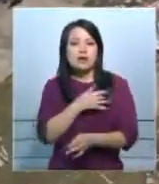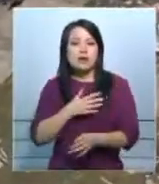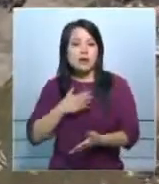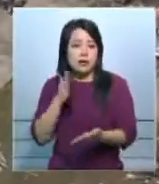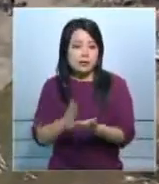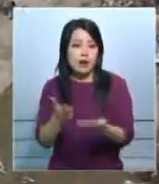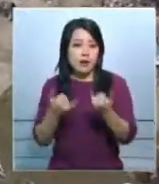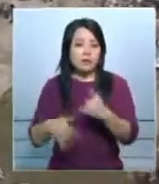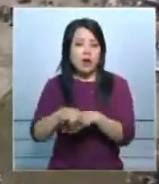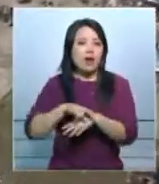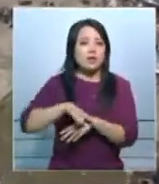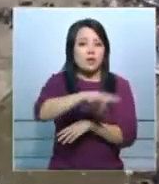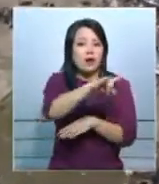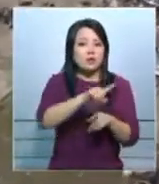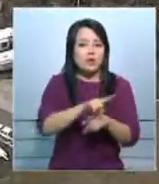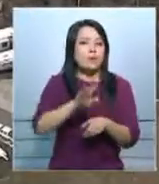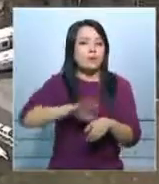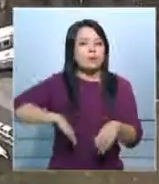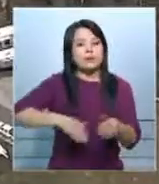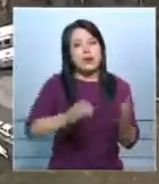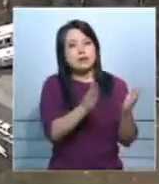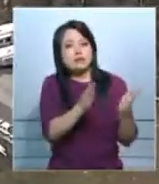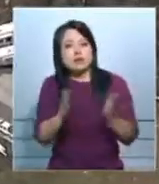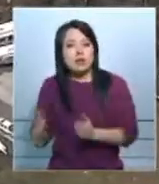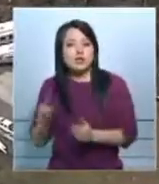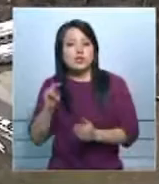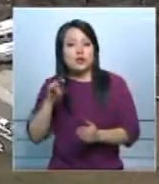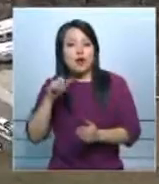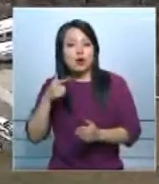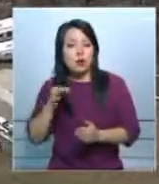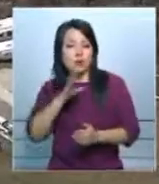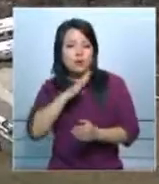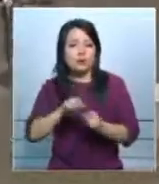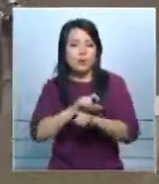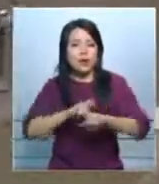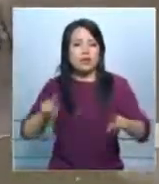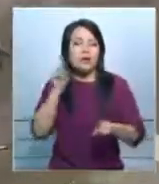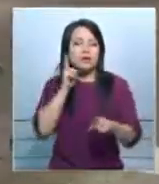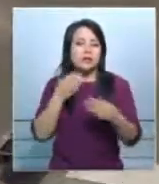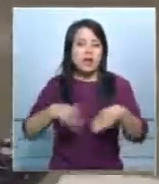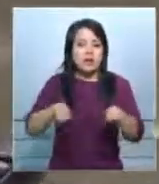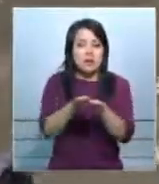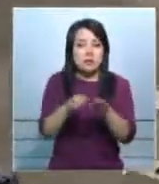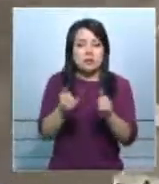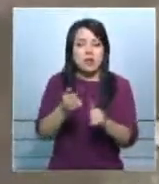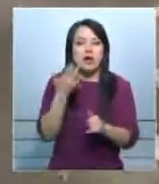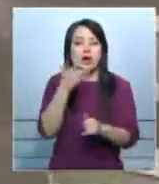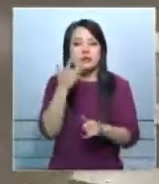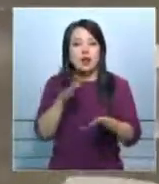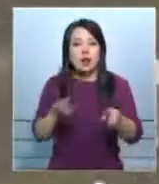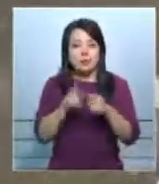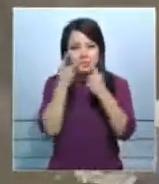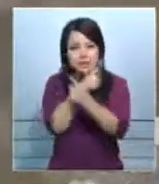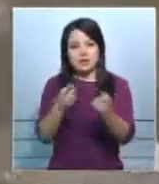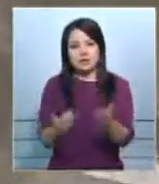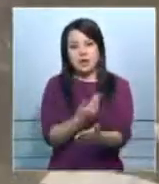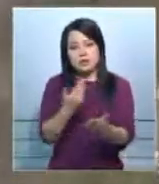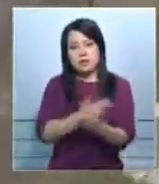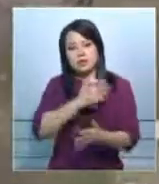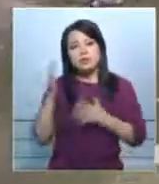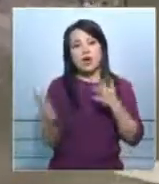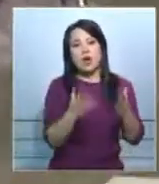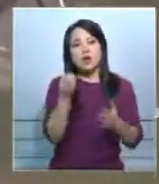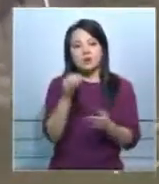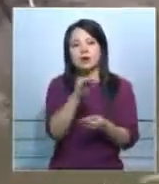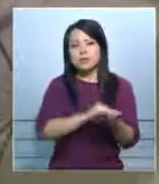аймақтарда әуе рейстері жаппай кейінге шегеріліп, Чикаго штатындағы мектептер жабылған. Ақш ұлттық метеорология қызметі дауылдың